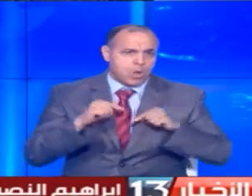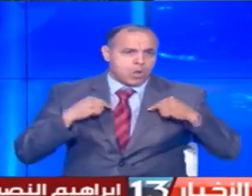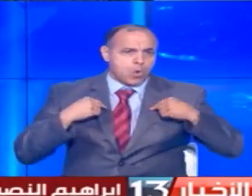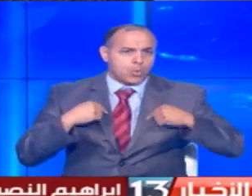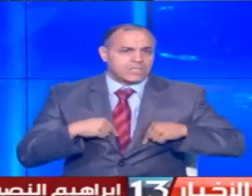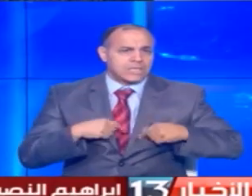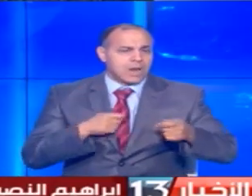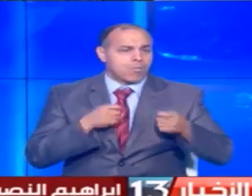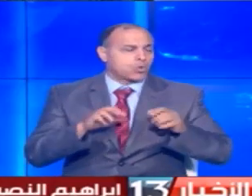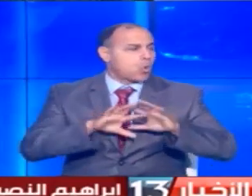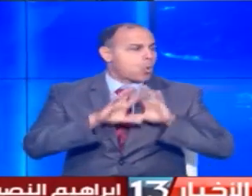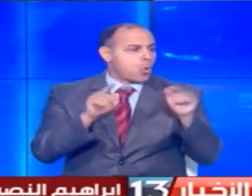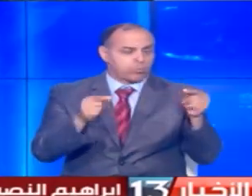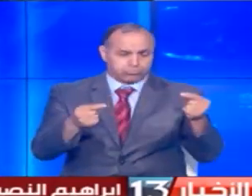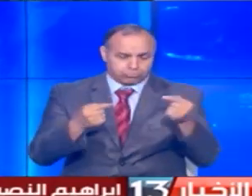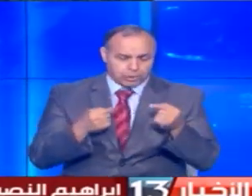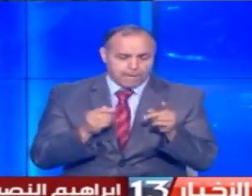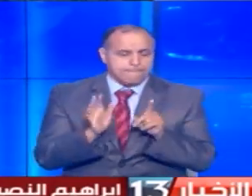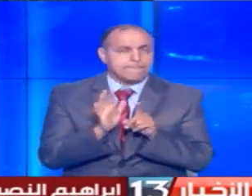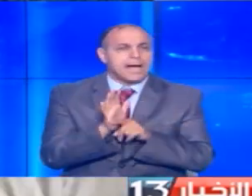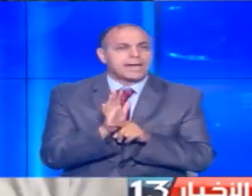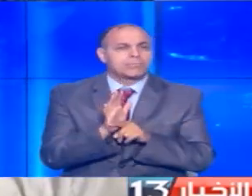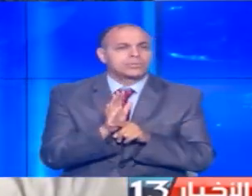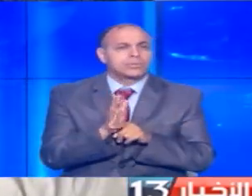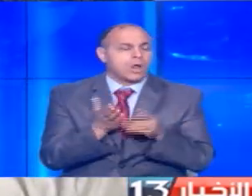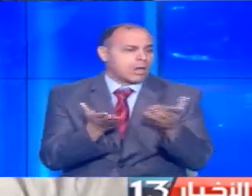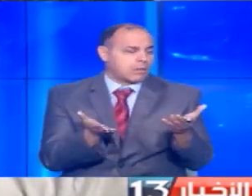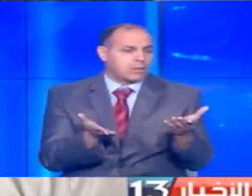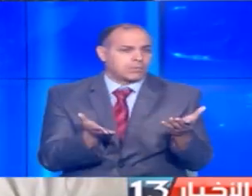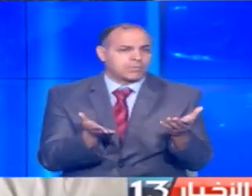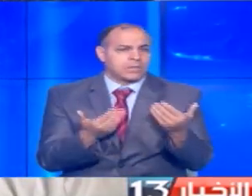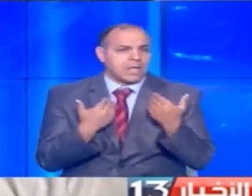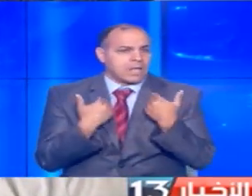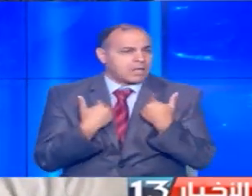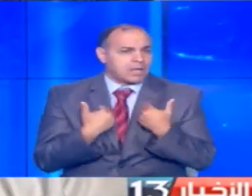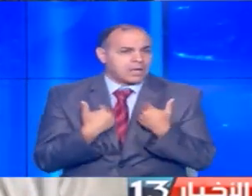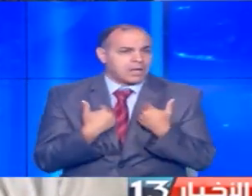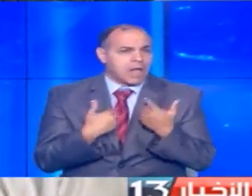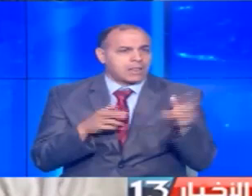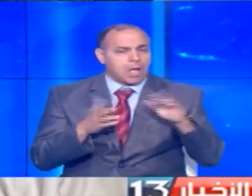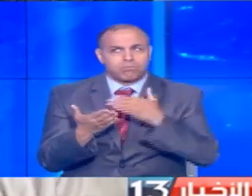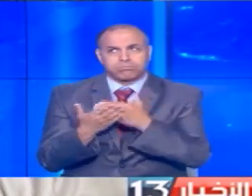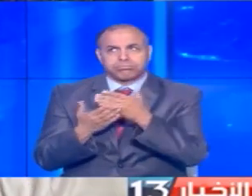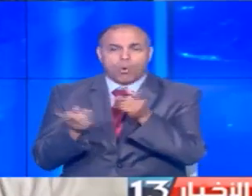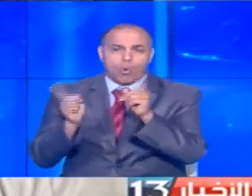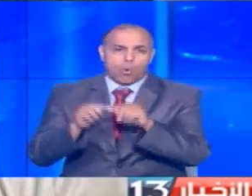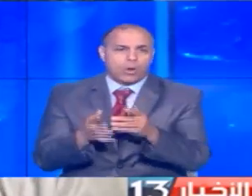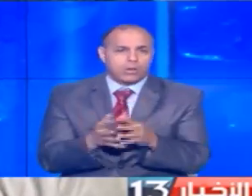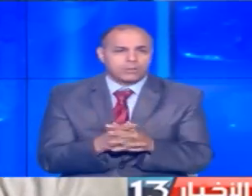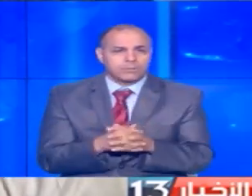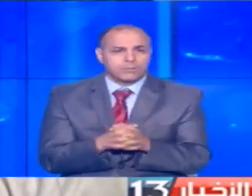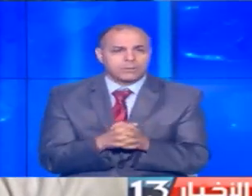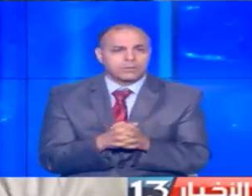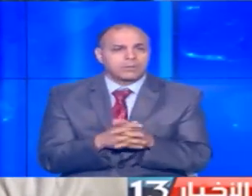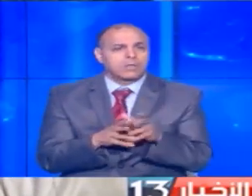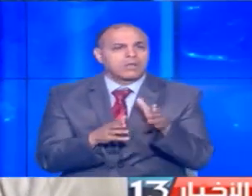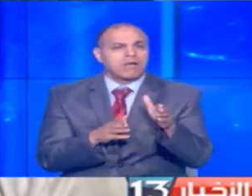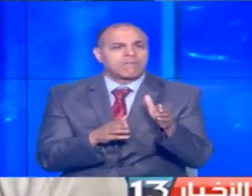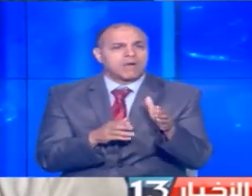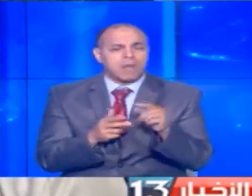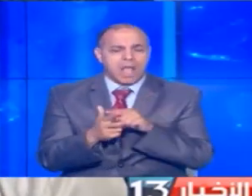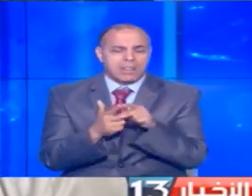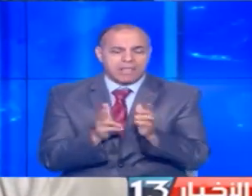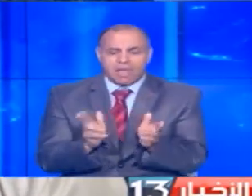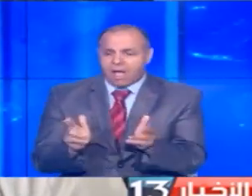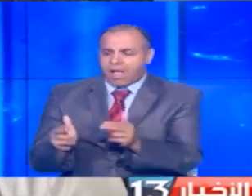حتى مديرين عامين من الوزارة وبرمجوا باش يعاود تهيئتها الكل، يعني تعاود تبني المدرسة كاملة يعني بما فيها يعني 3